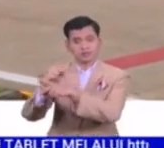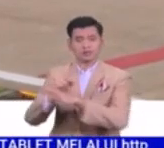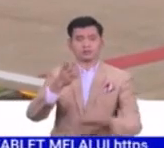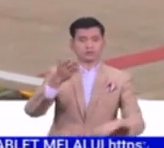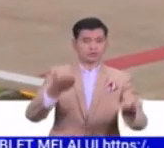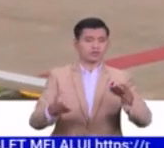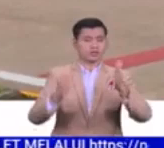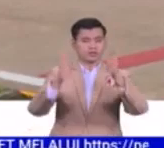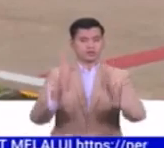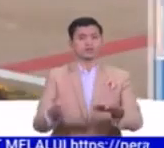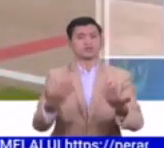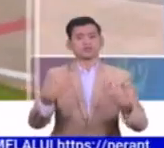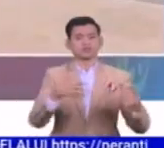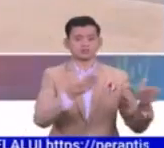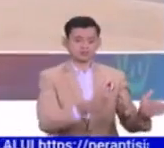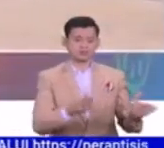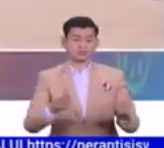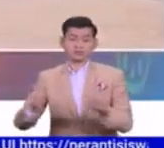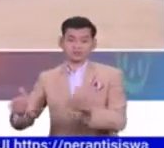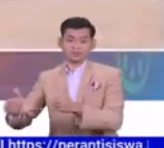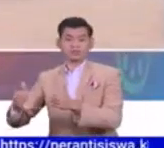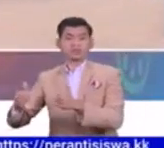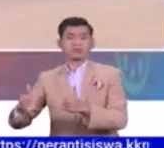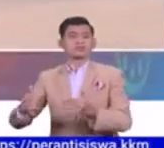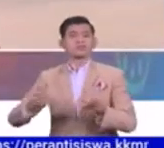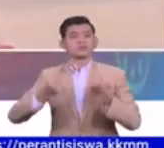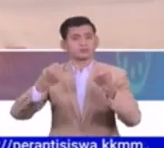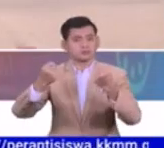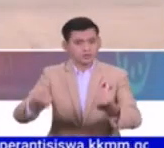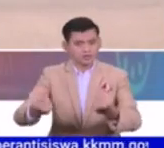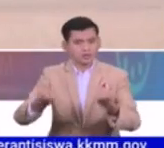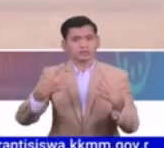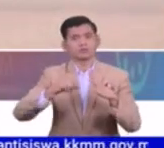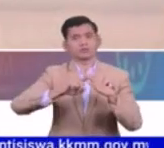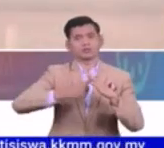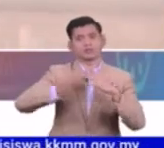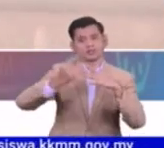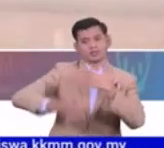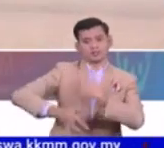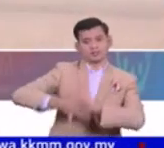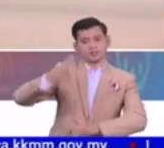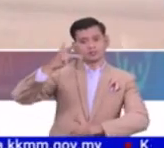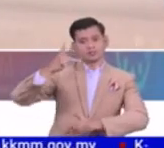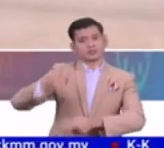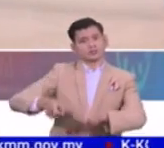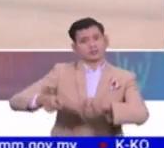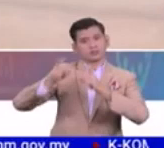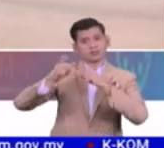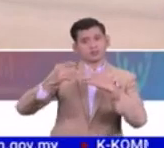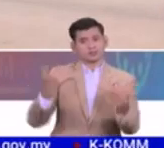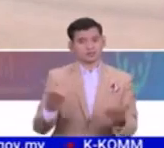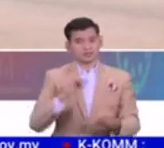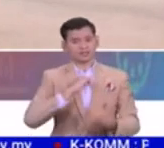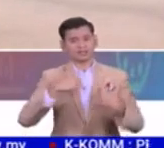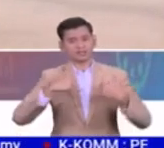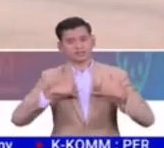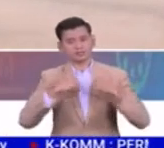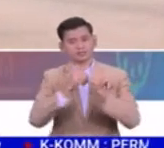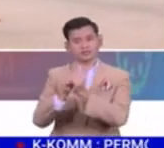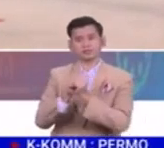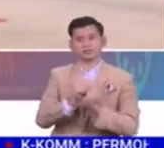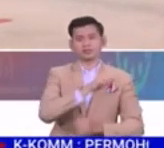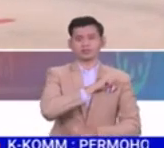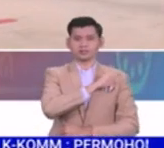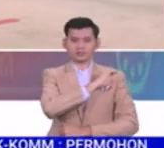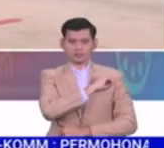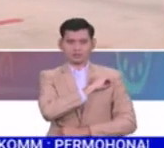warga kota sudah mula merancang perjalanan dan memulakan pemanduan lebih awal. Dan saudara, ketika ini saya berada bersama Ketua